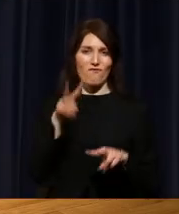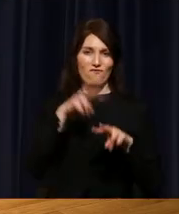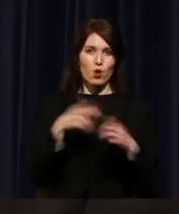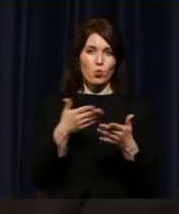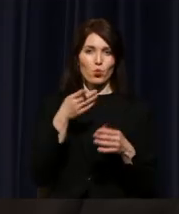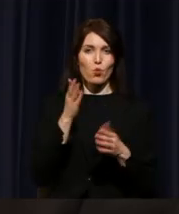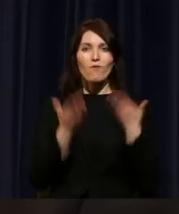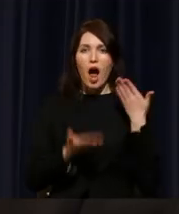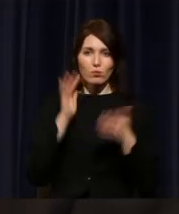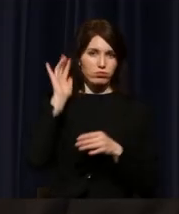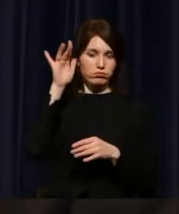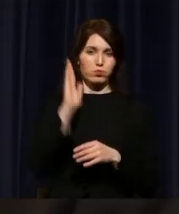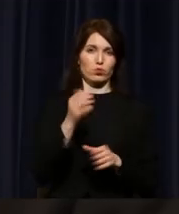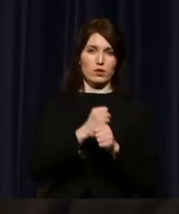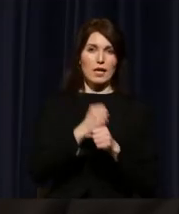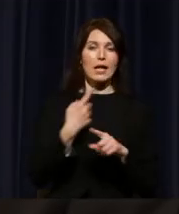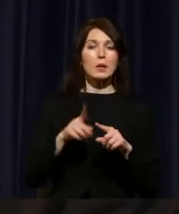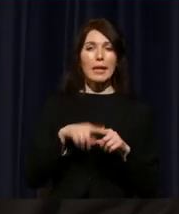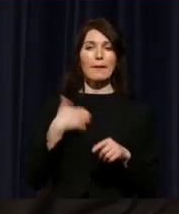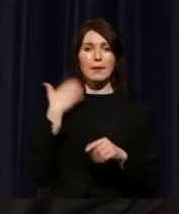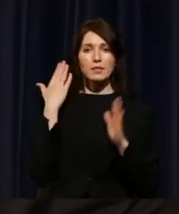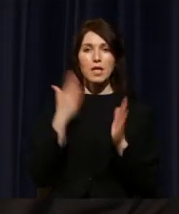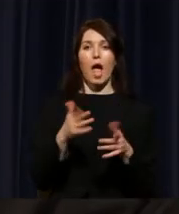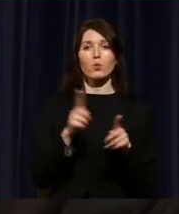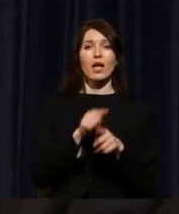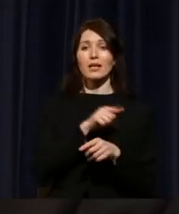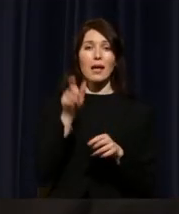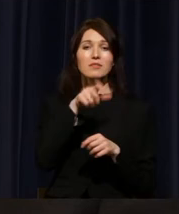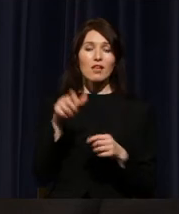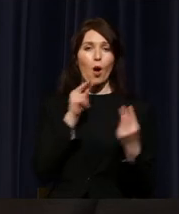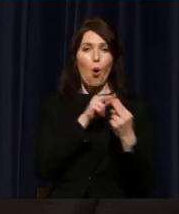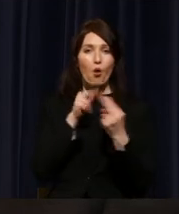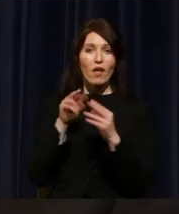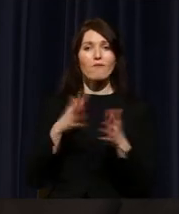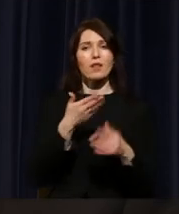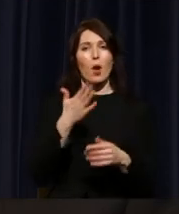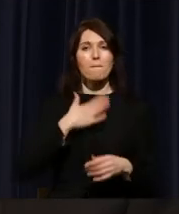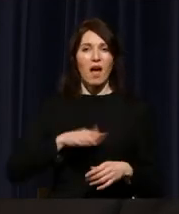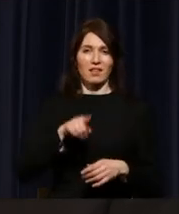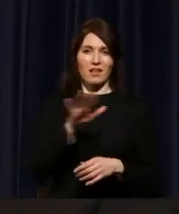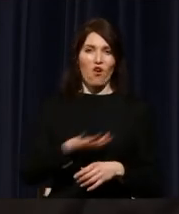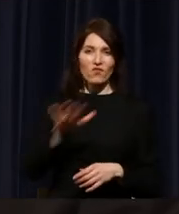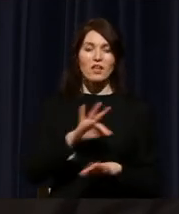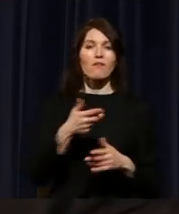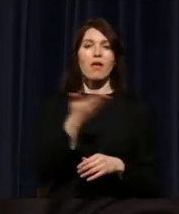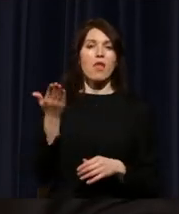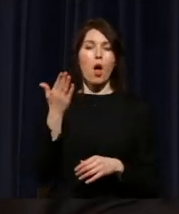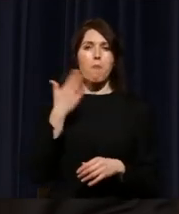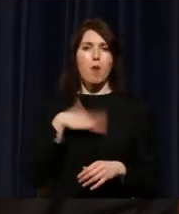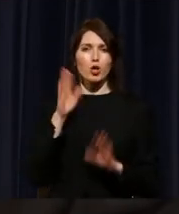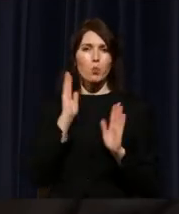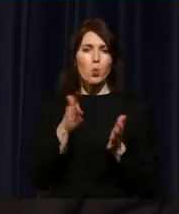Nu, arī tai skaitā, jo saprotiet, ir jābūt ar tiem cilvēkiem kontaktā, vai tev patīk tā vide. Vai tev patīk